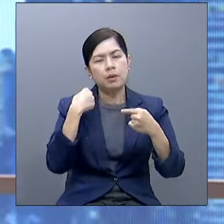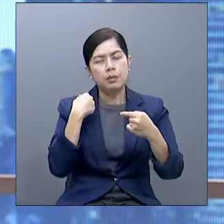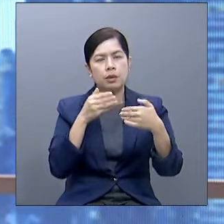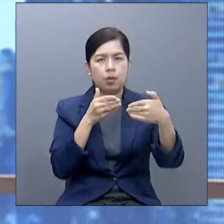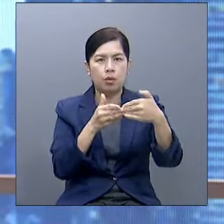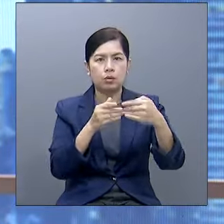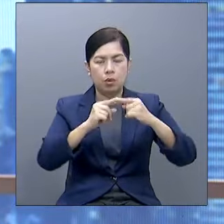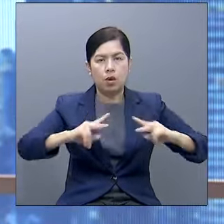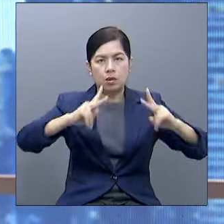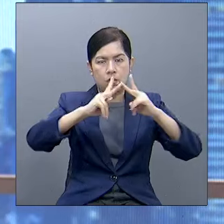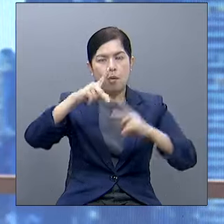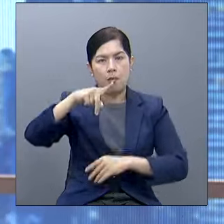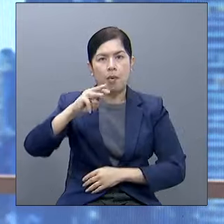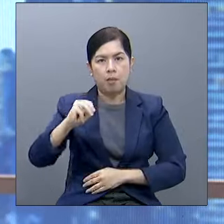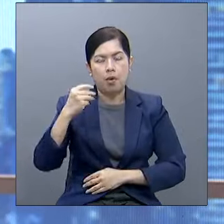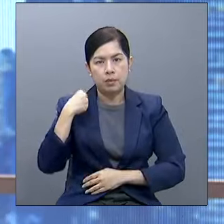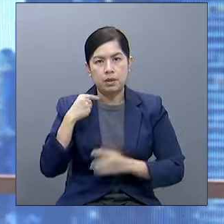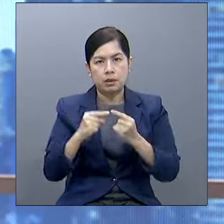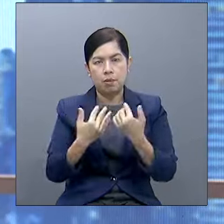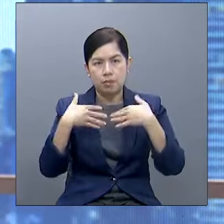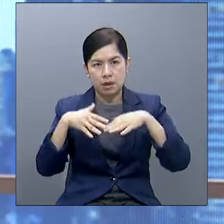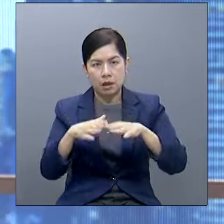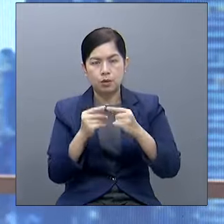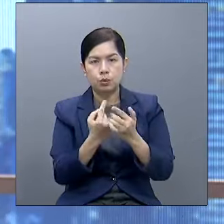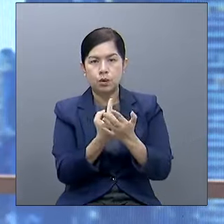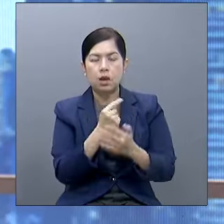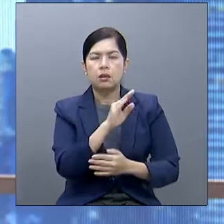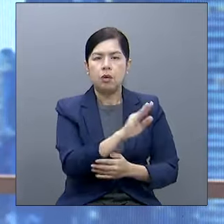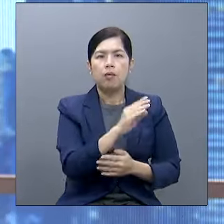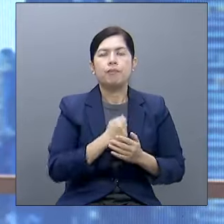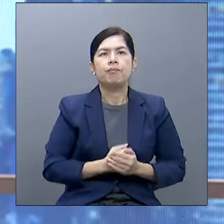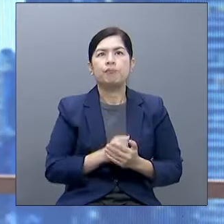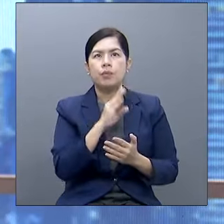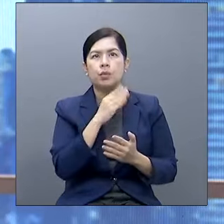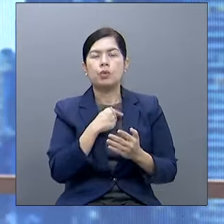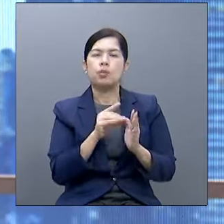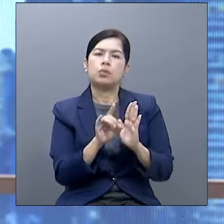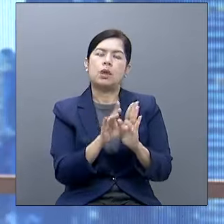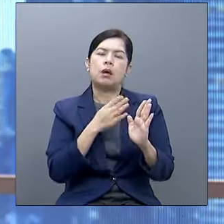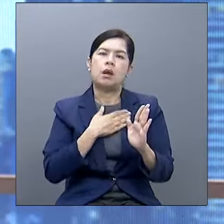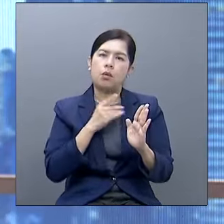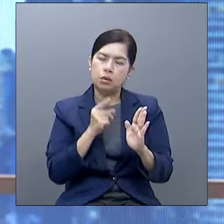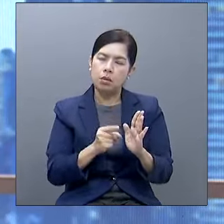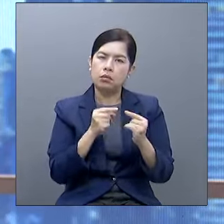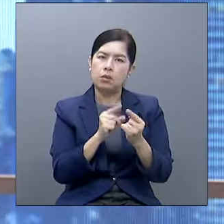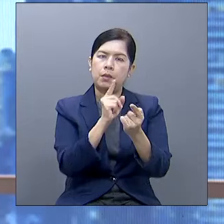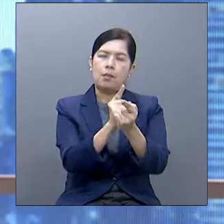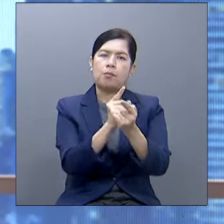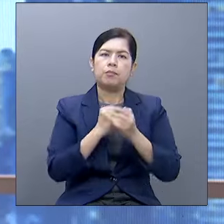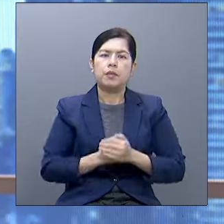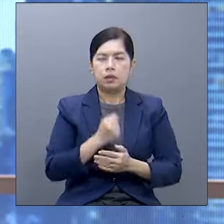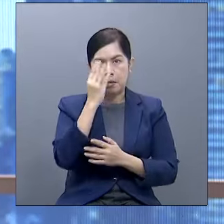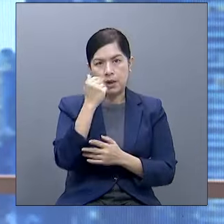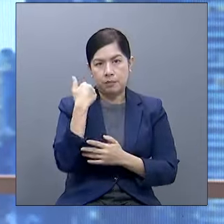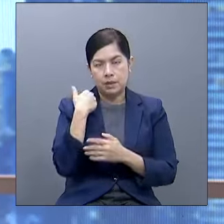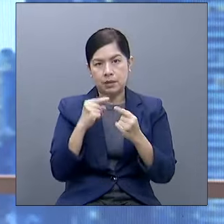ต่อที่อะไรเพื่อประสานงาน แล้วก็เป็นตัวแทน ให้เขาเป็นตัวแทนแล้วก็พาเราไปคือสุดท้ายเนี่ยคุณเป็นตัวแทนอย่างเดียวไม่ได้ยังไงคุณต้องไปให้การเอง ครับ ยังไงว่าคุณอาจจะต้องมีการ